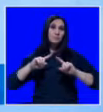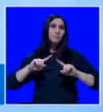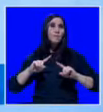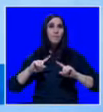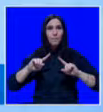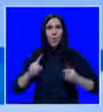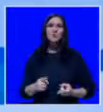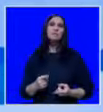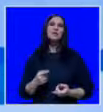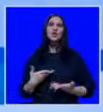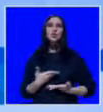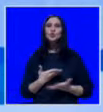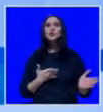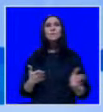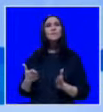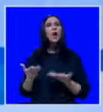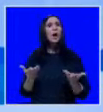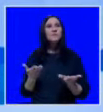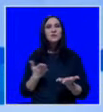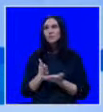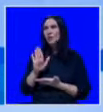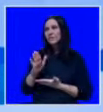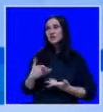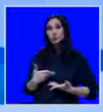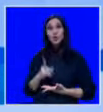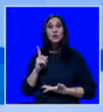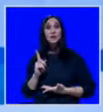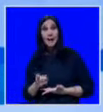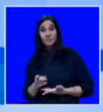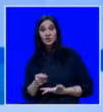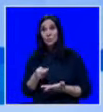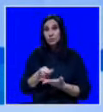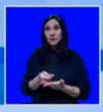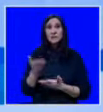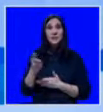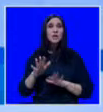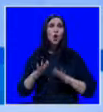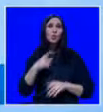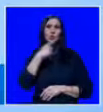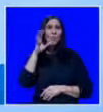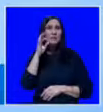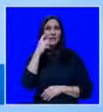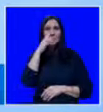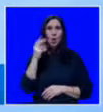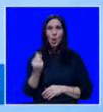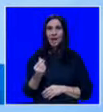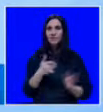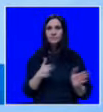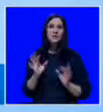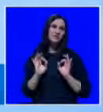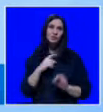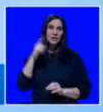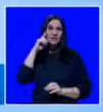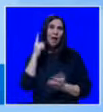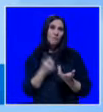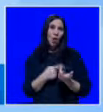нужди. Какви според вас нужди трябваше да бъдат покрити с тези около 150 милиона лева, ако не се лъжи? Не